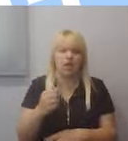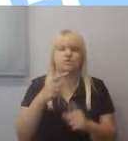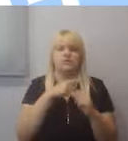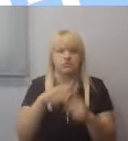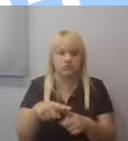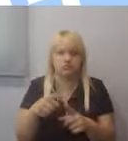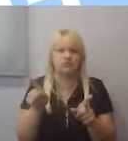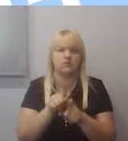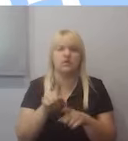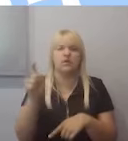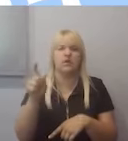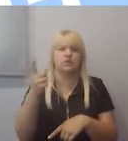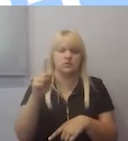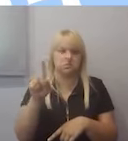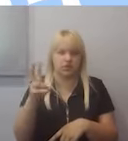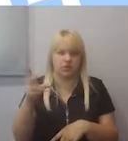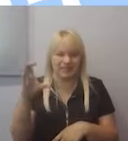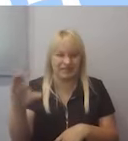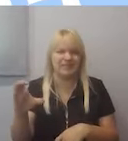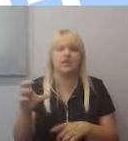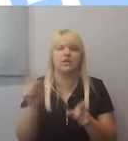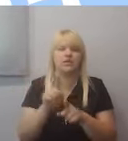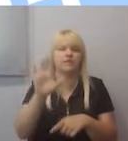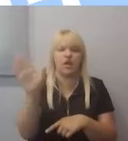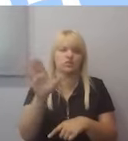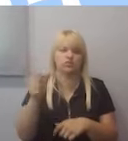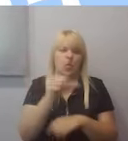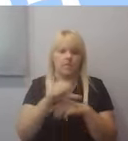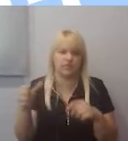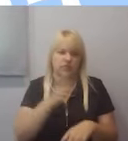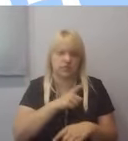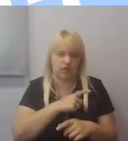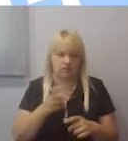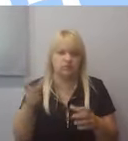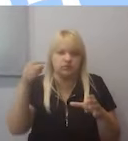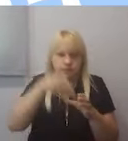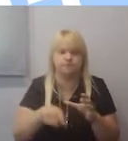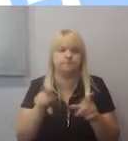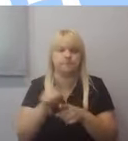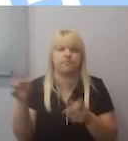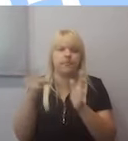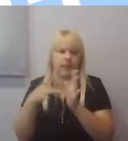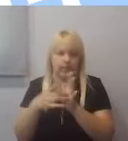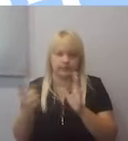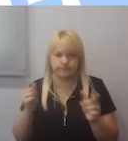valsts robežsardze valsts mež dienests varbūt vai arī sadals tīkls salatv energo